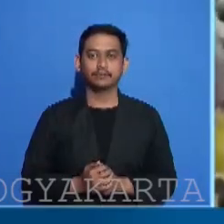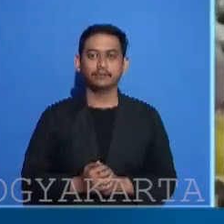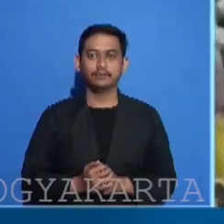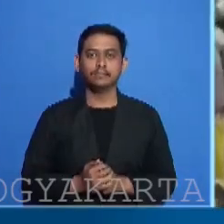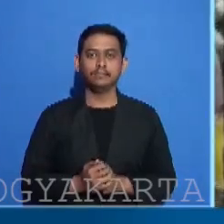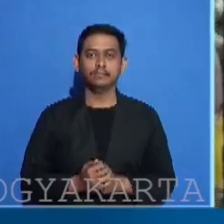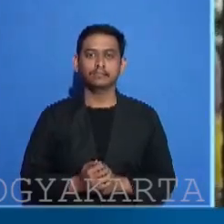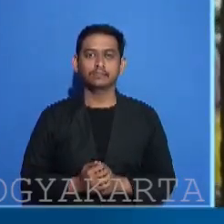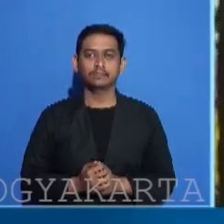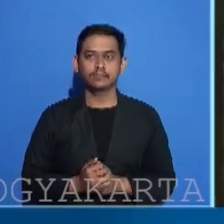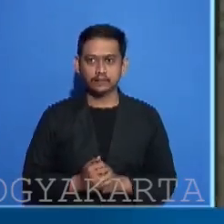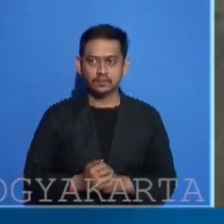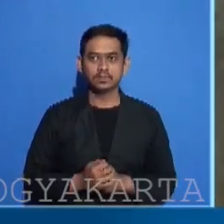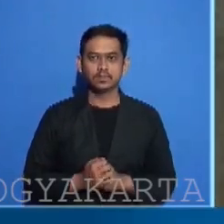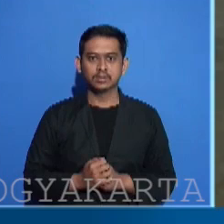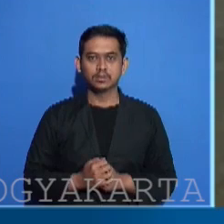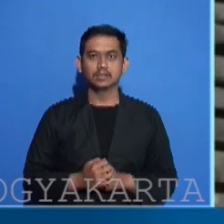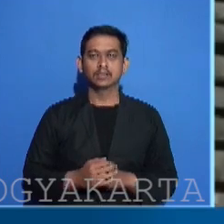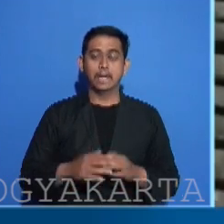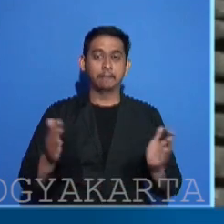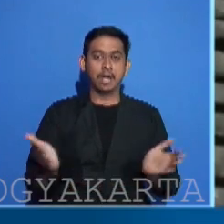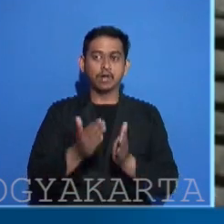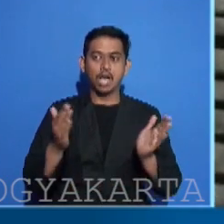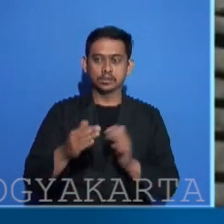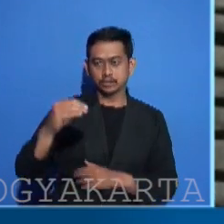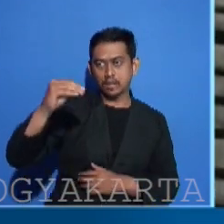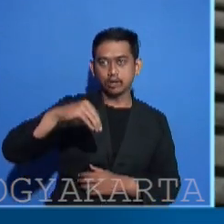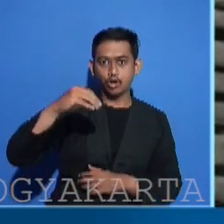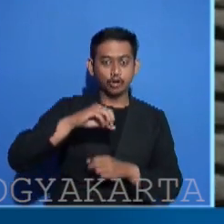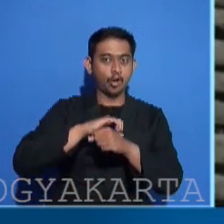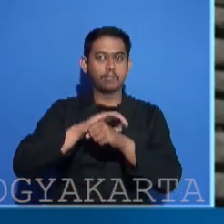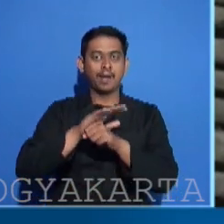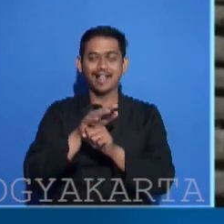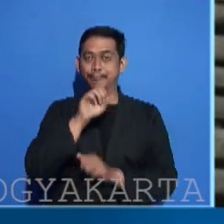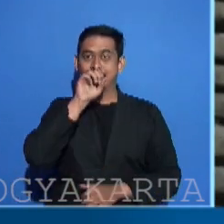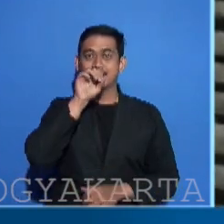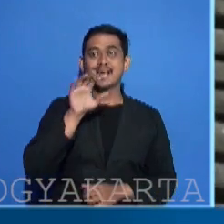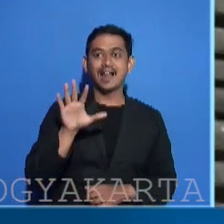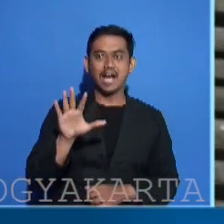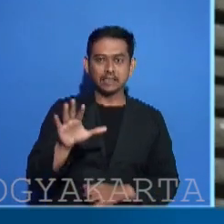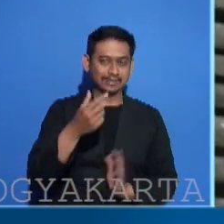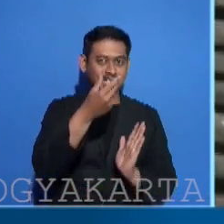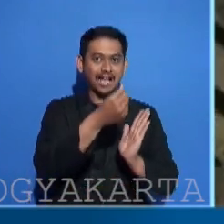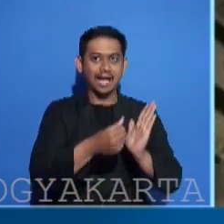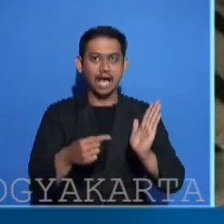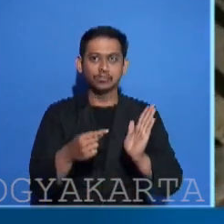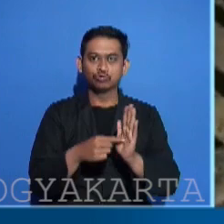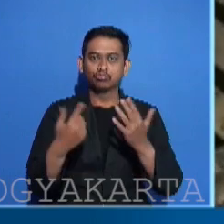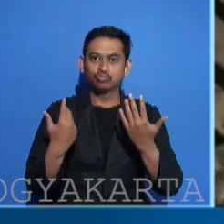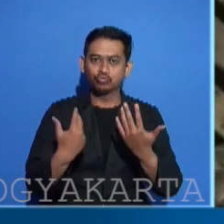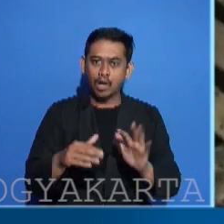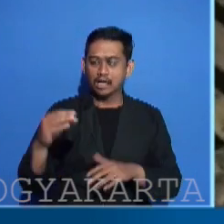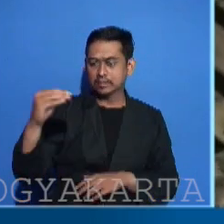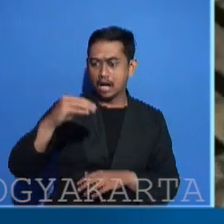Nugroho salah seorang peternak ayam di desa Sendangsari Pengasih Kulon Progo menyebut naiknya harga jual ayam potong di pasaran yang